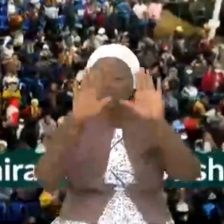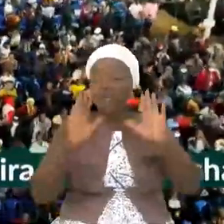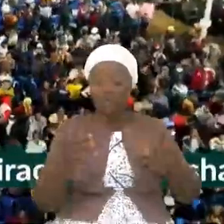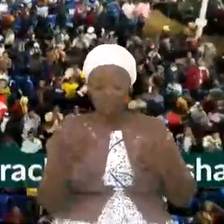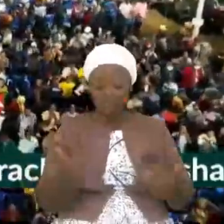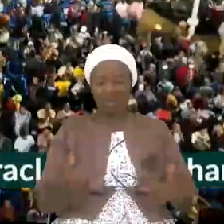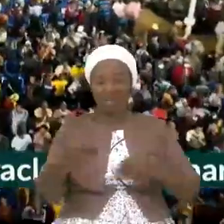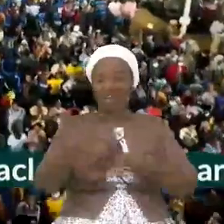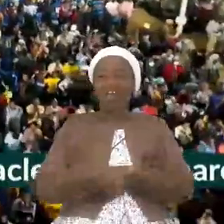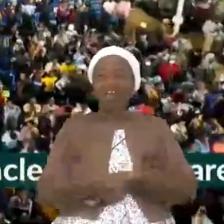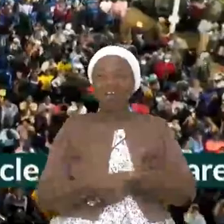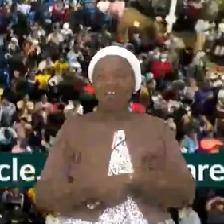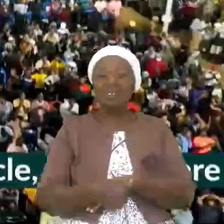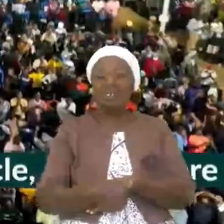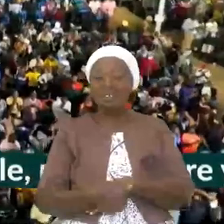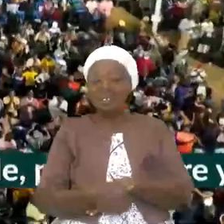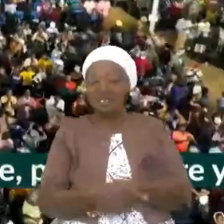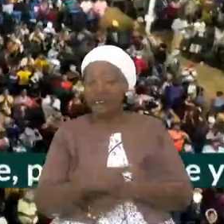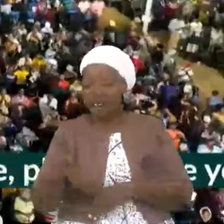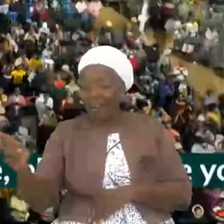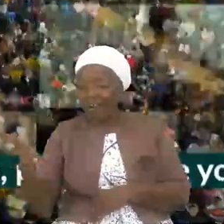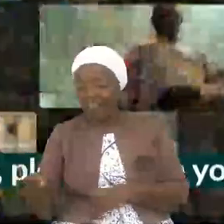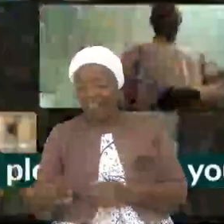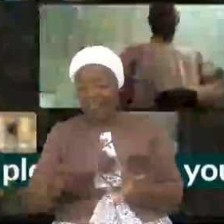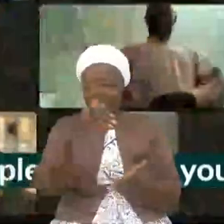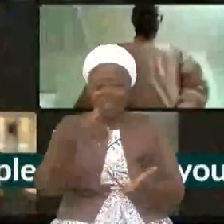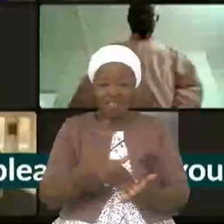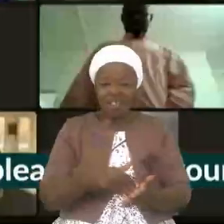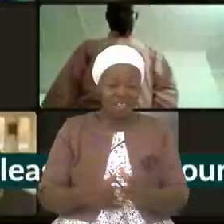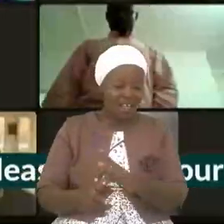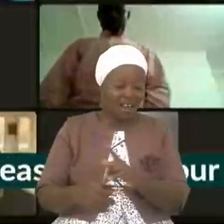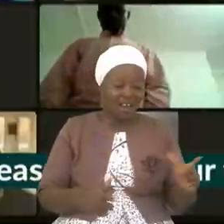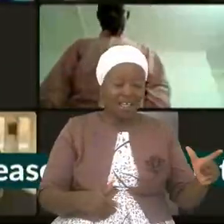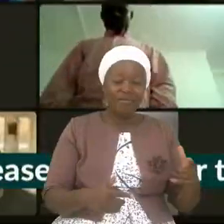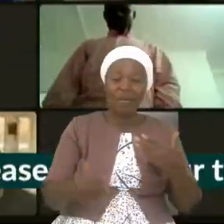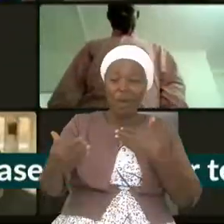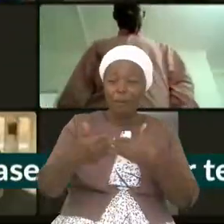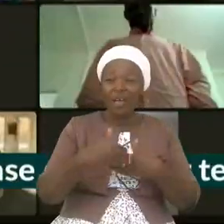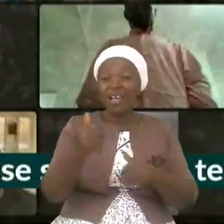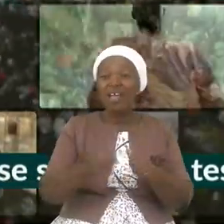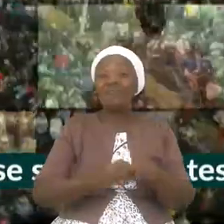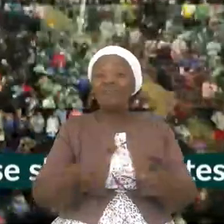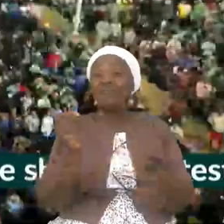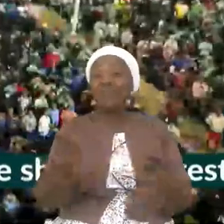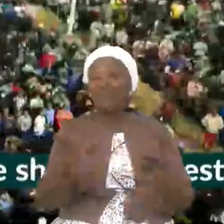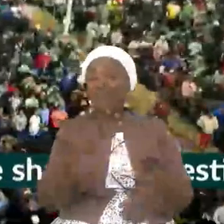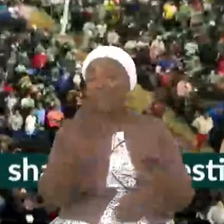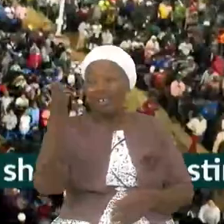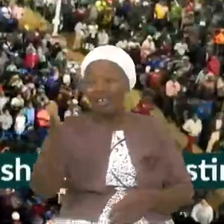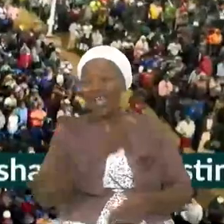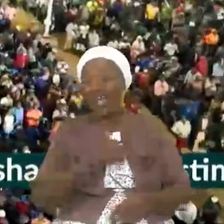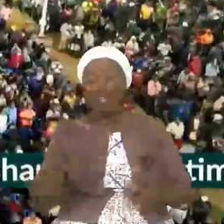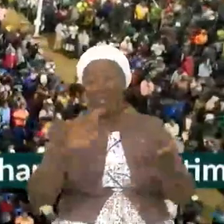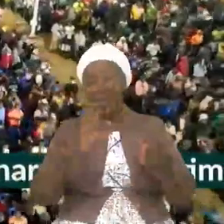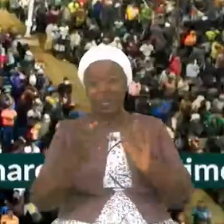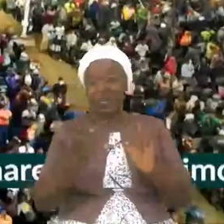ce soir, à droite, à gauche, au milieu, derrière, partout, ici, en